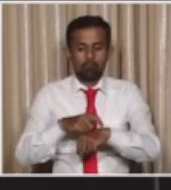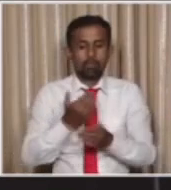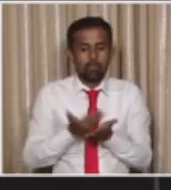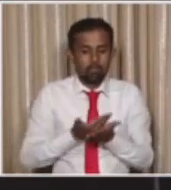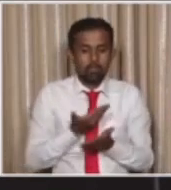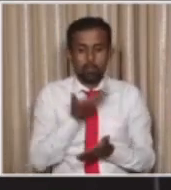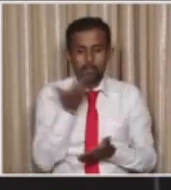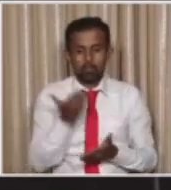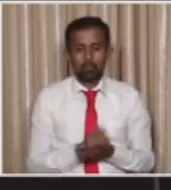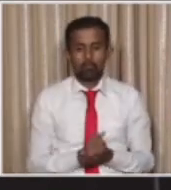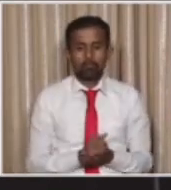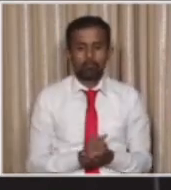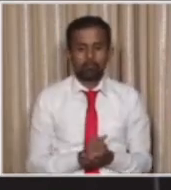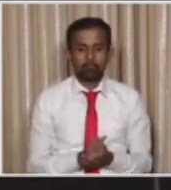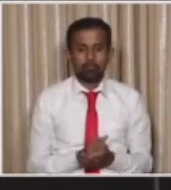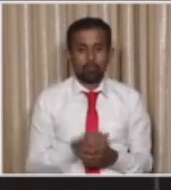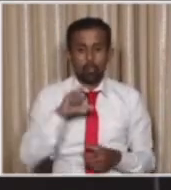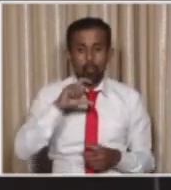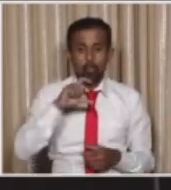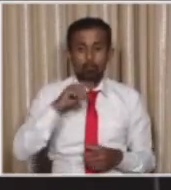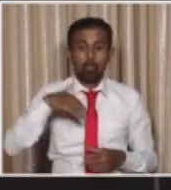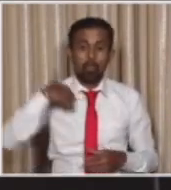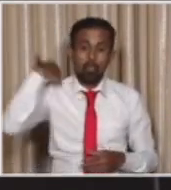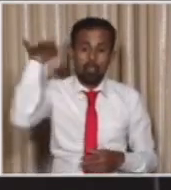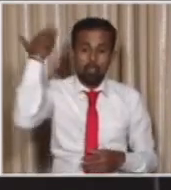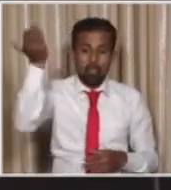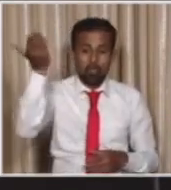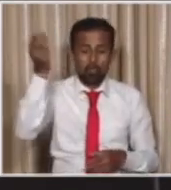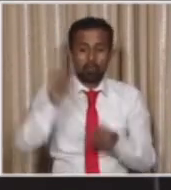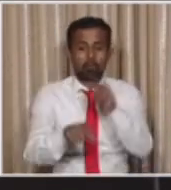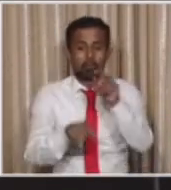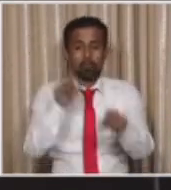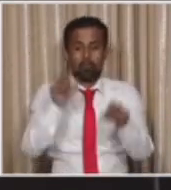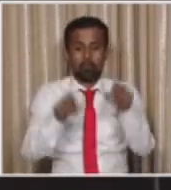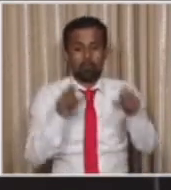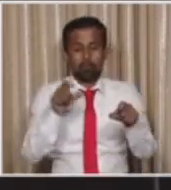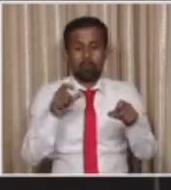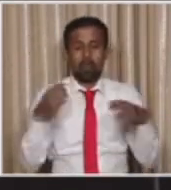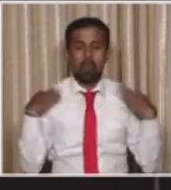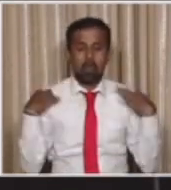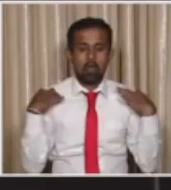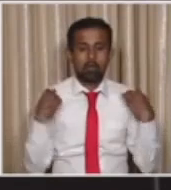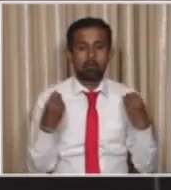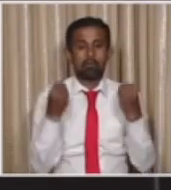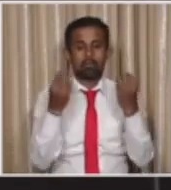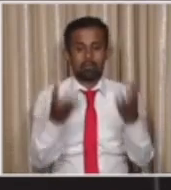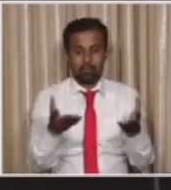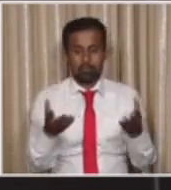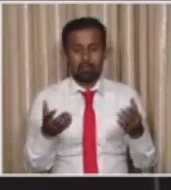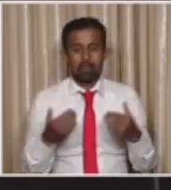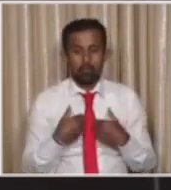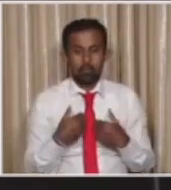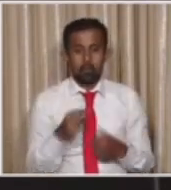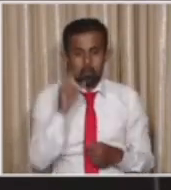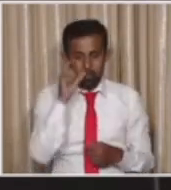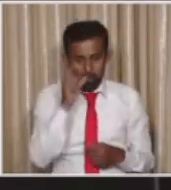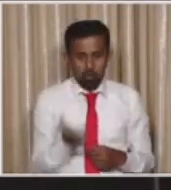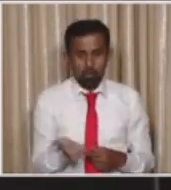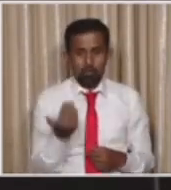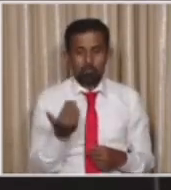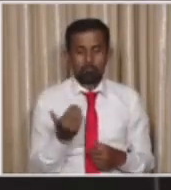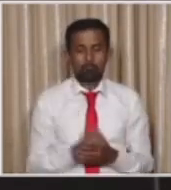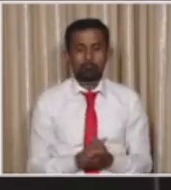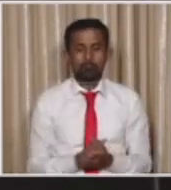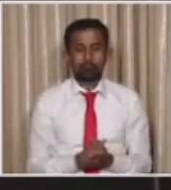ඉතුරු වෙනවා. ඉතින් මං හිතන්නේ කොළඹින් පිට ඒ අයට ඒ පාසුකම දීම පිළිබඳව අපි සලකා බැලිය යුතුයි.